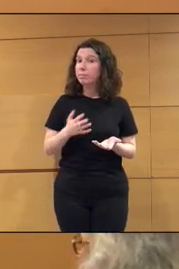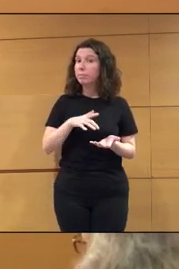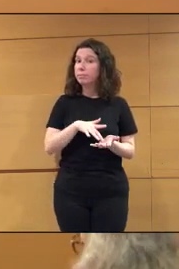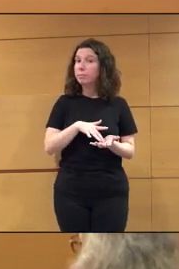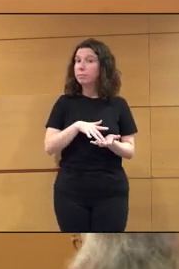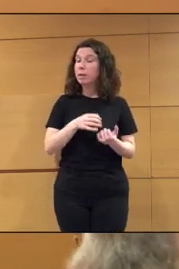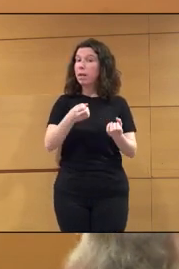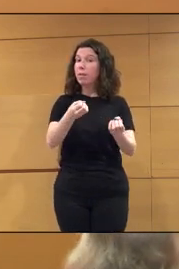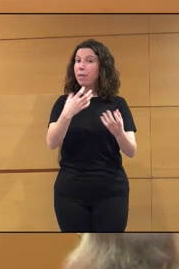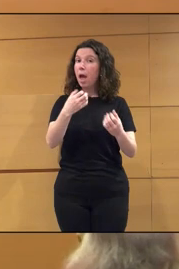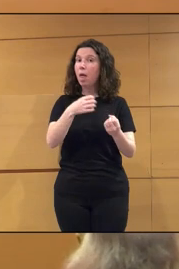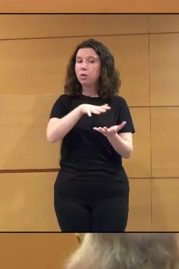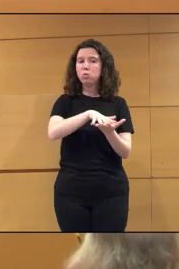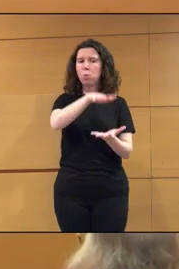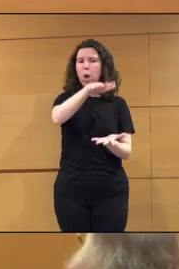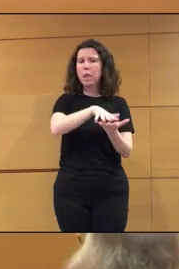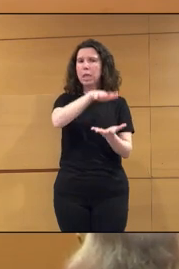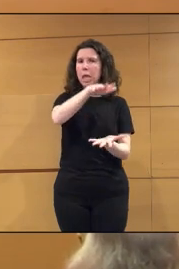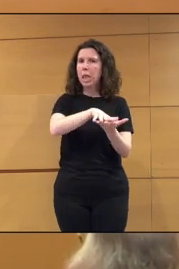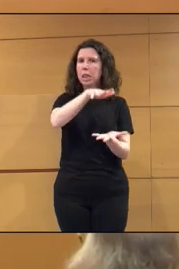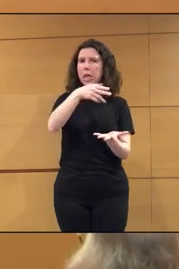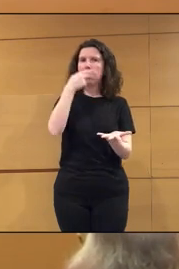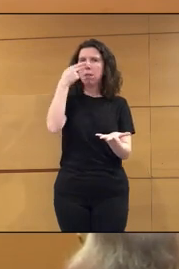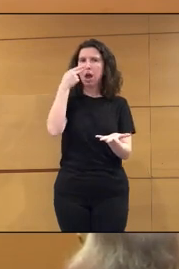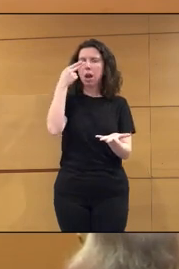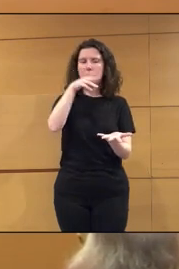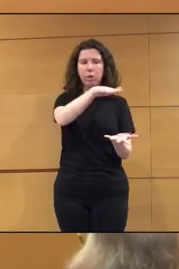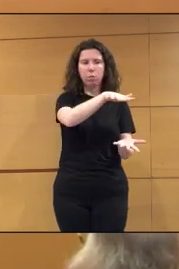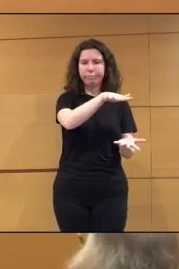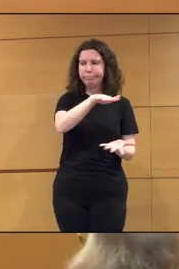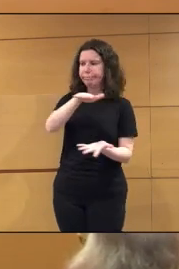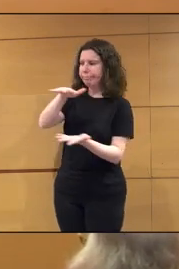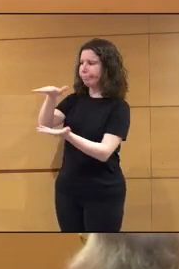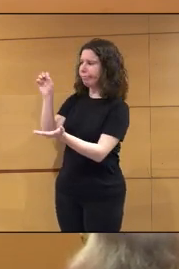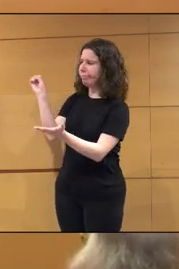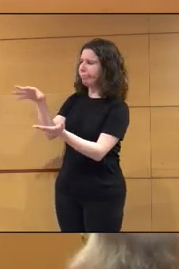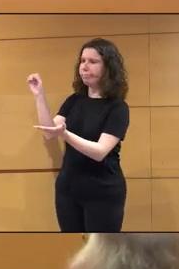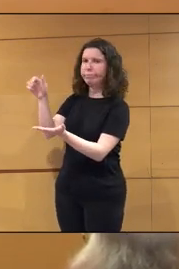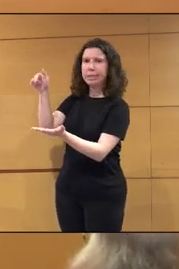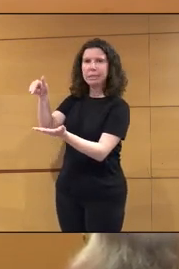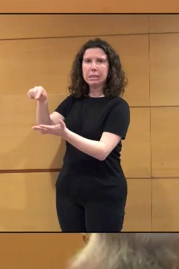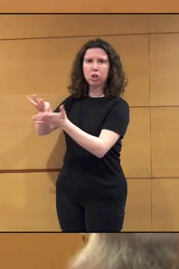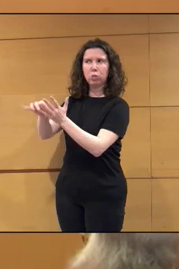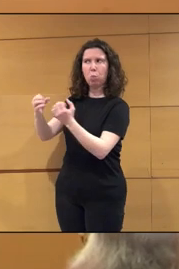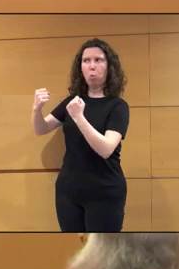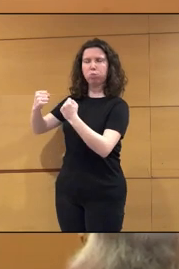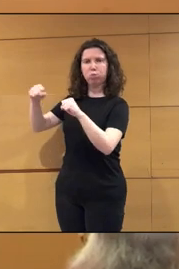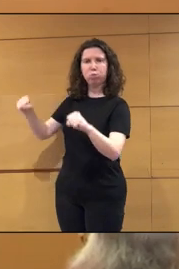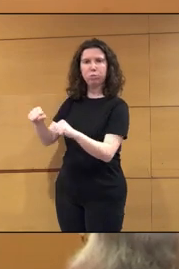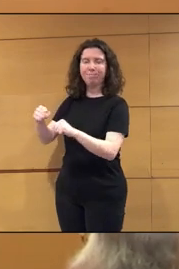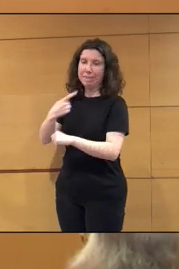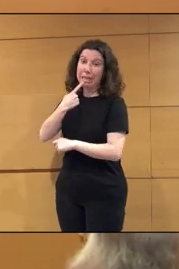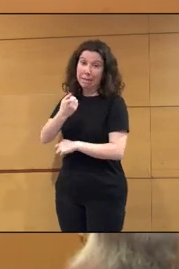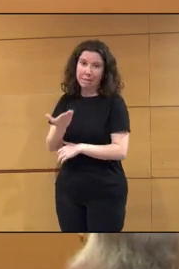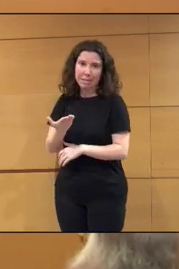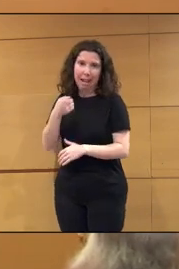quantitat interessant de fenòmenos per tal de fer sistemes que siguin robustos. Aquesta és una